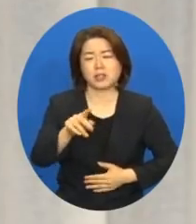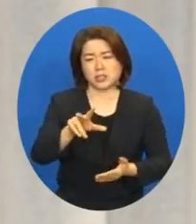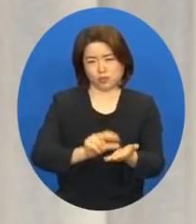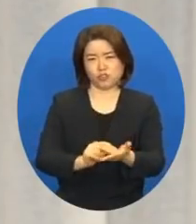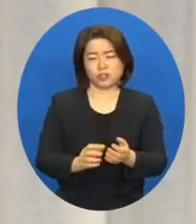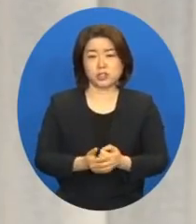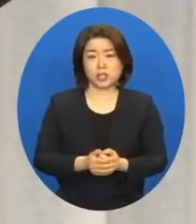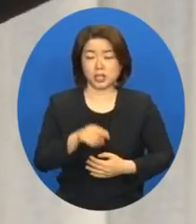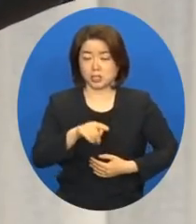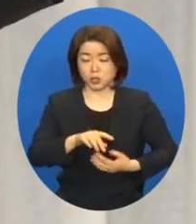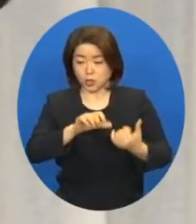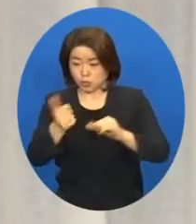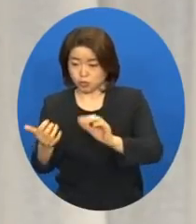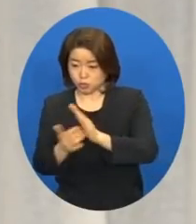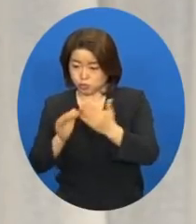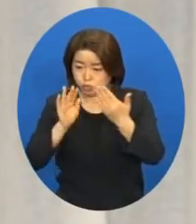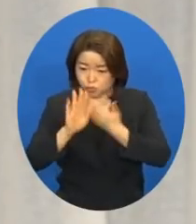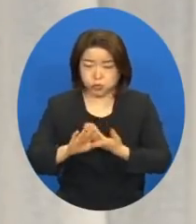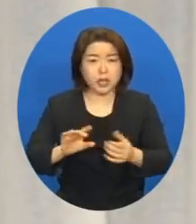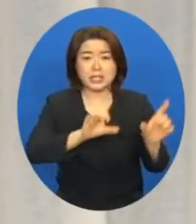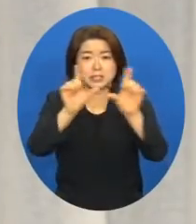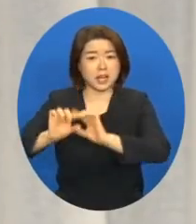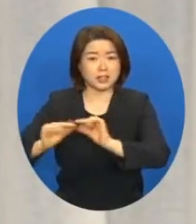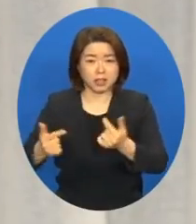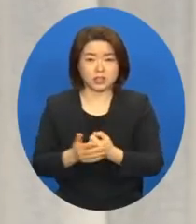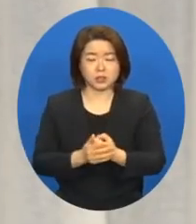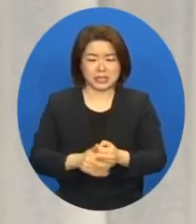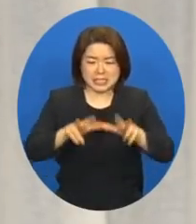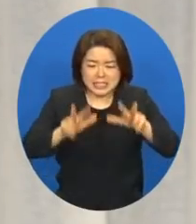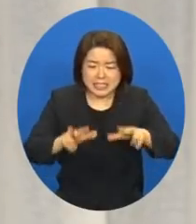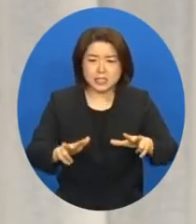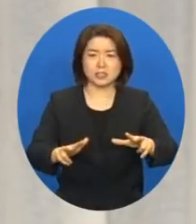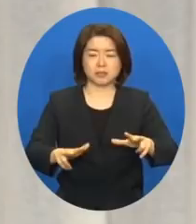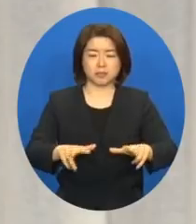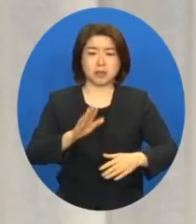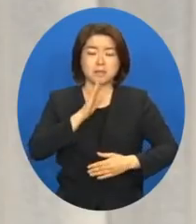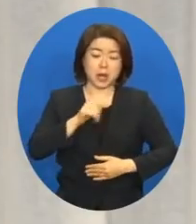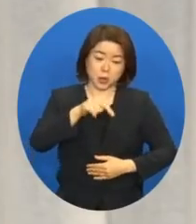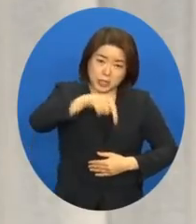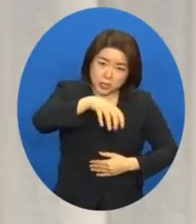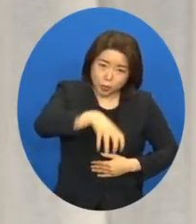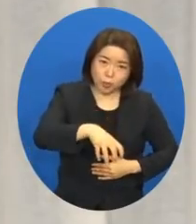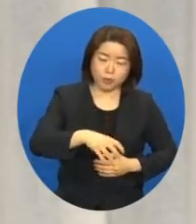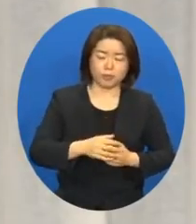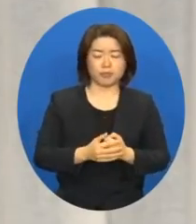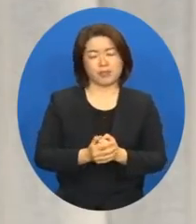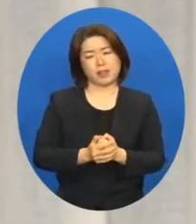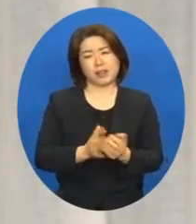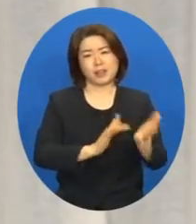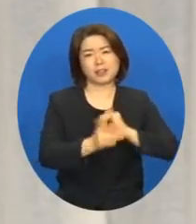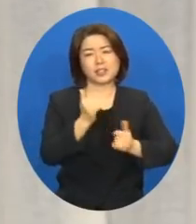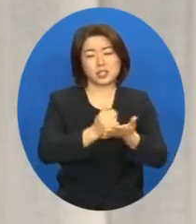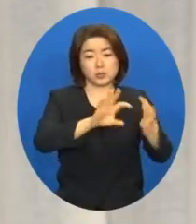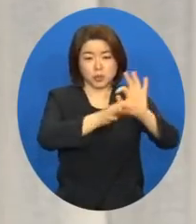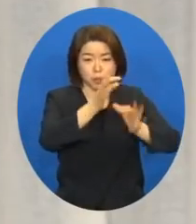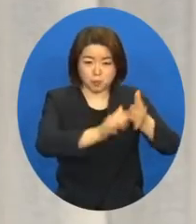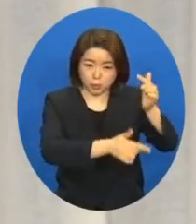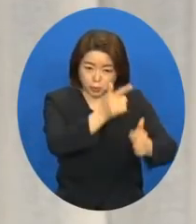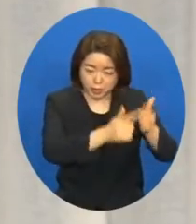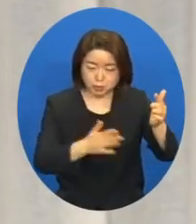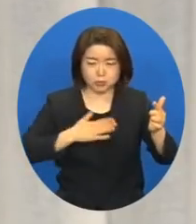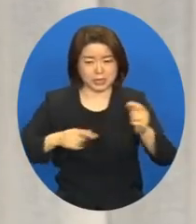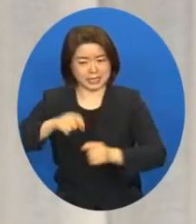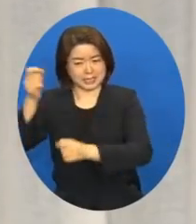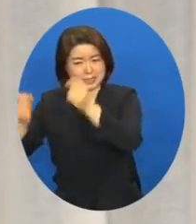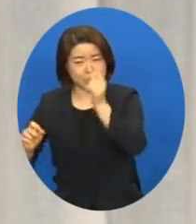이건 죽고 난 다음에 사는 게 아니에요. 지금 바로 여기서 예수님은 포도나무고 나는 가지인 삶을 살게 되어